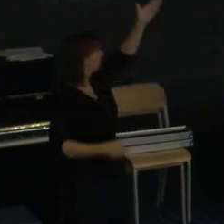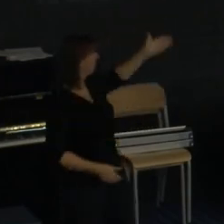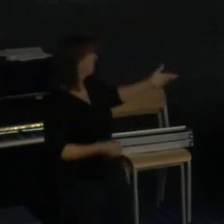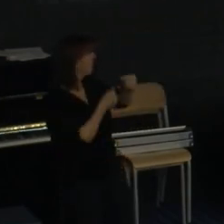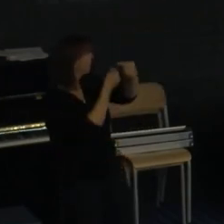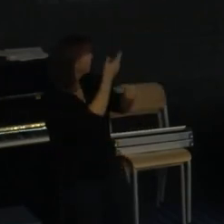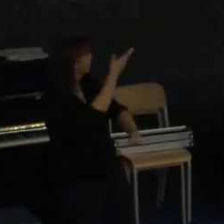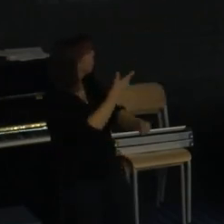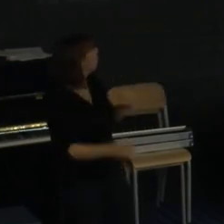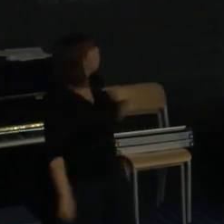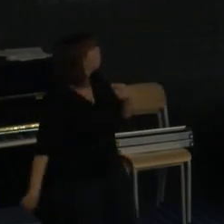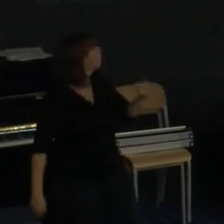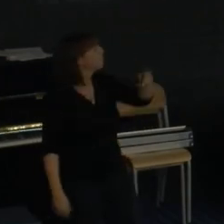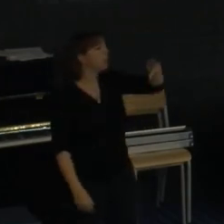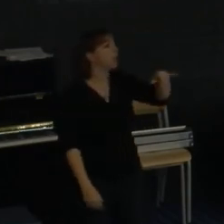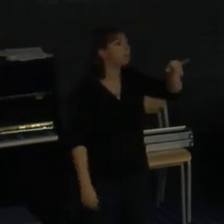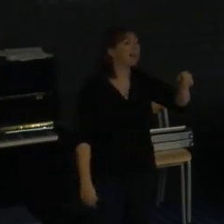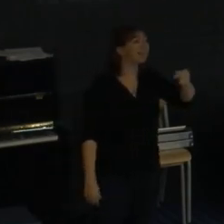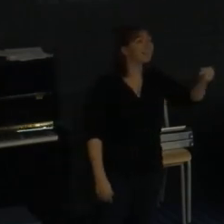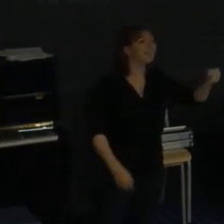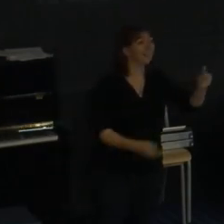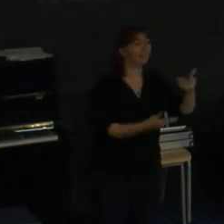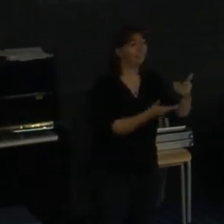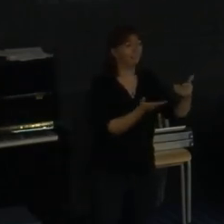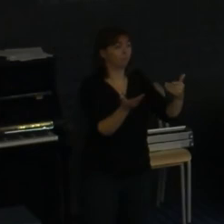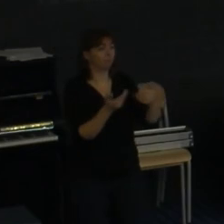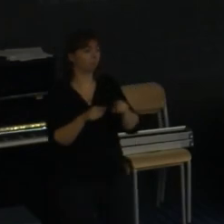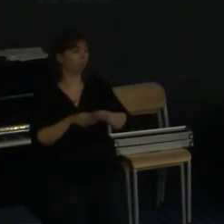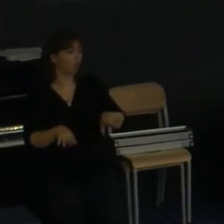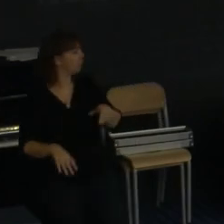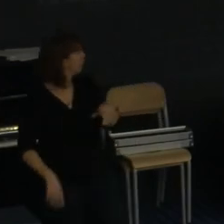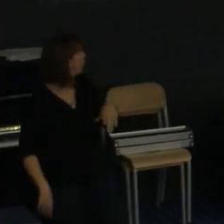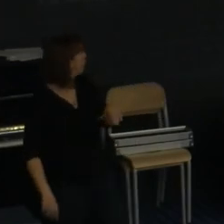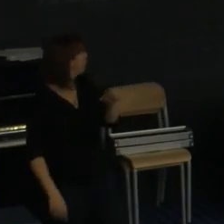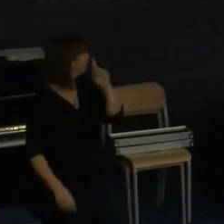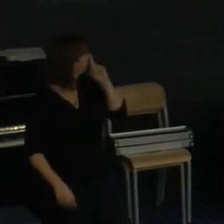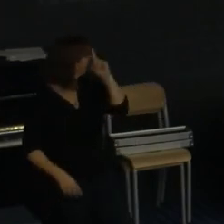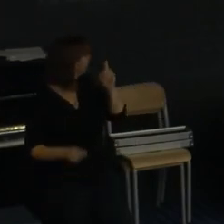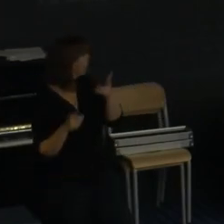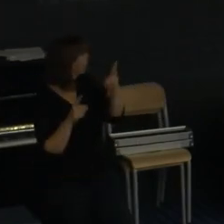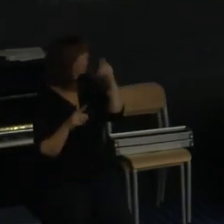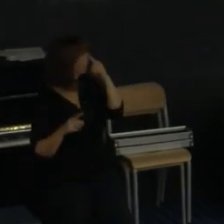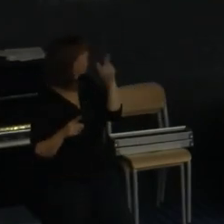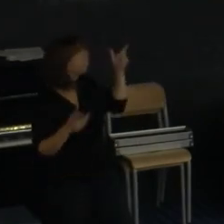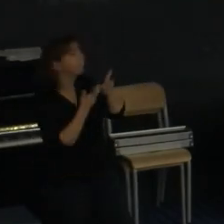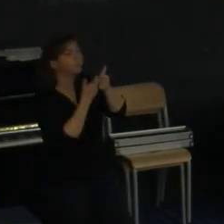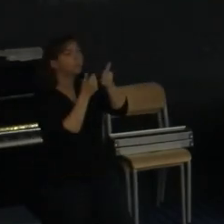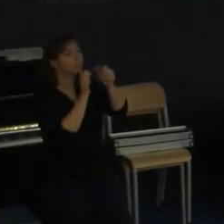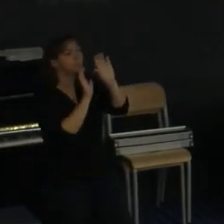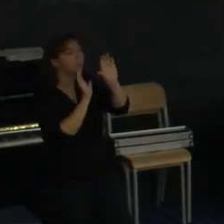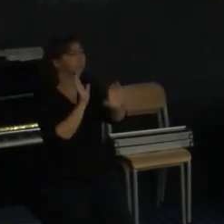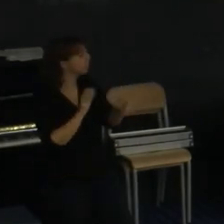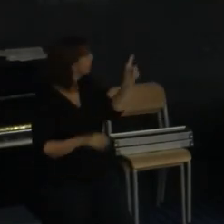fait, vous enlevez simplement le py-quelque chose et vous avez les mêmes fonctionnalités que dans GDB, et que dans PDB. Alors, ici, des petits exemples. J'ai un